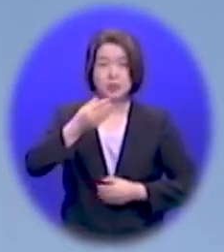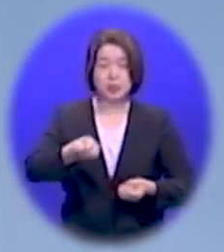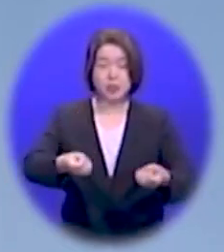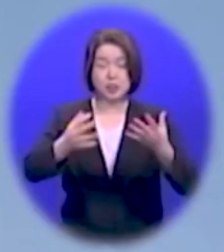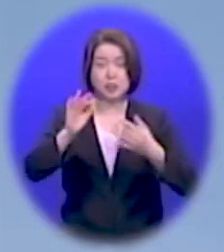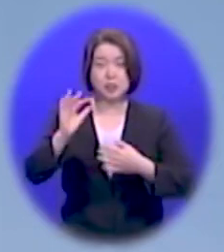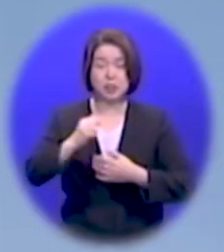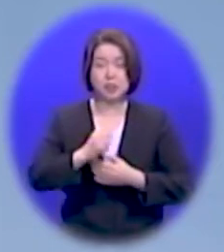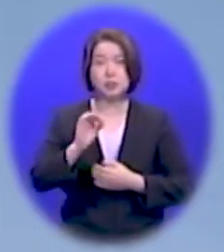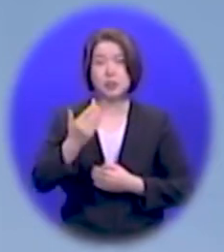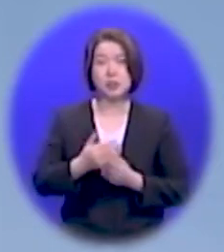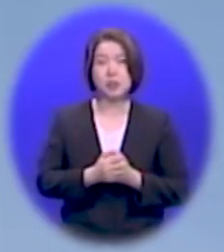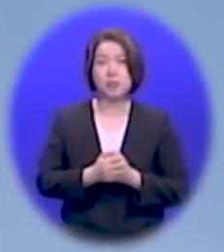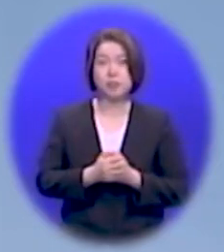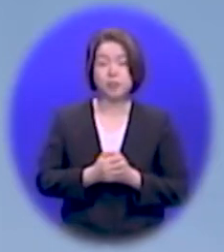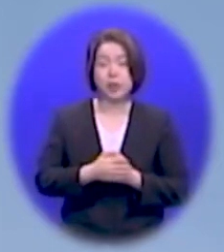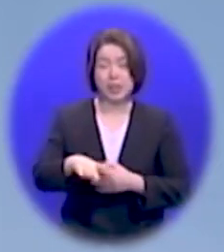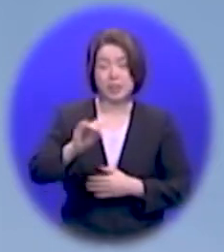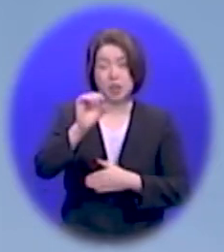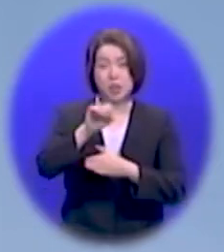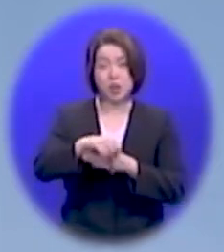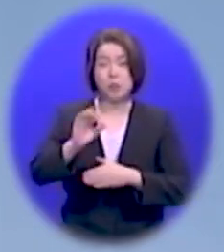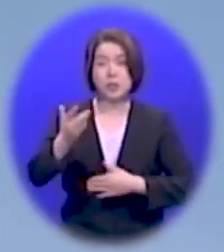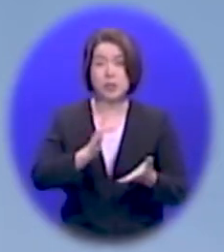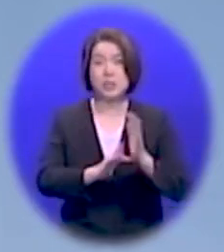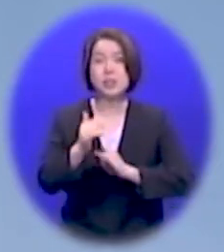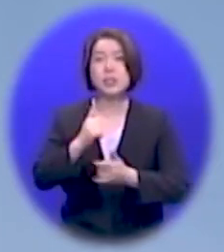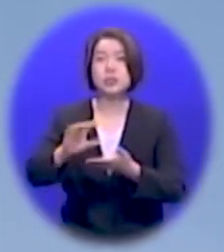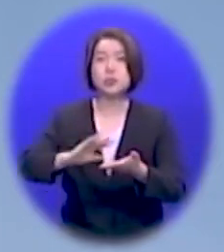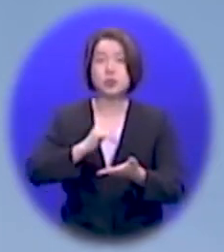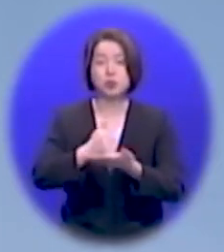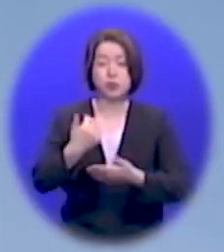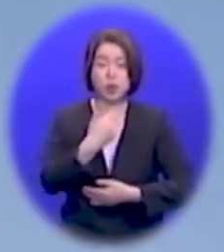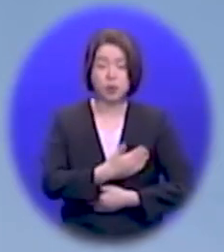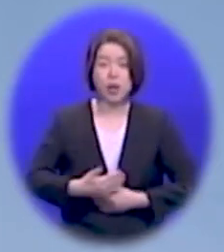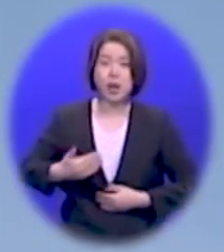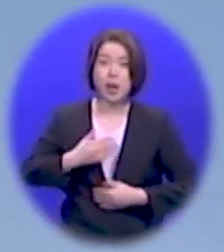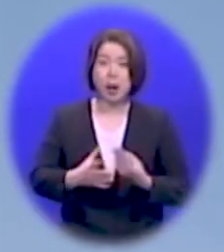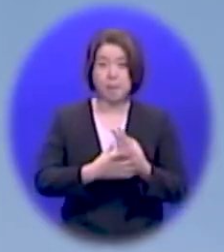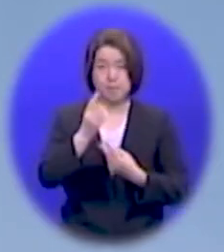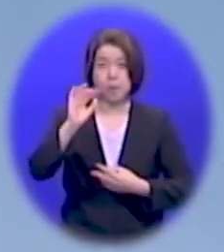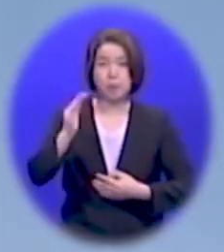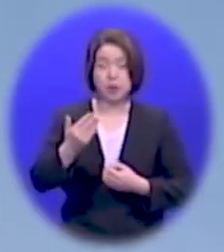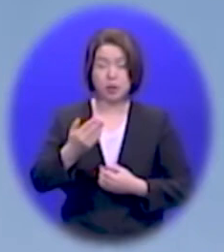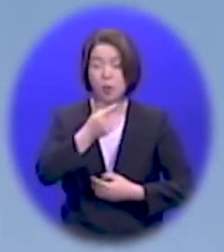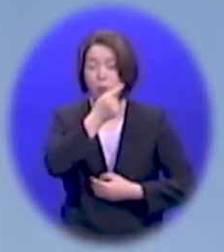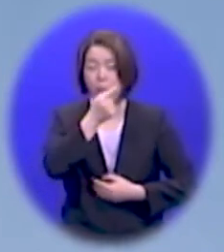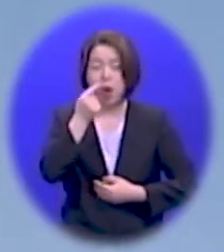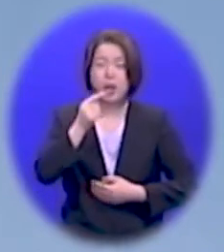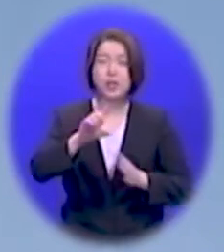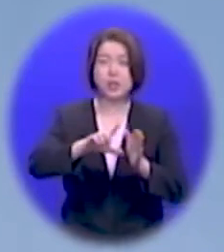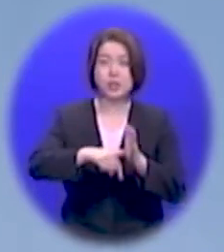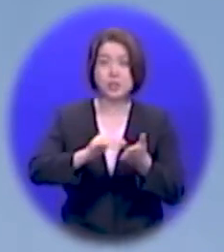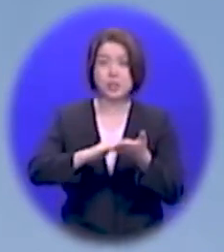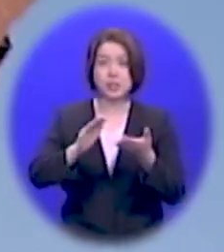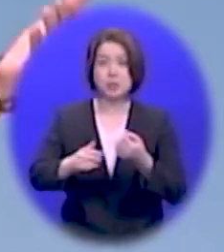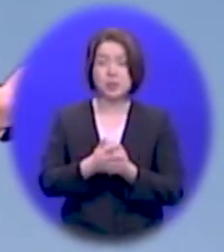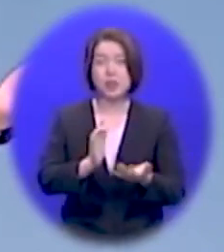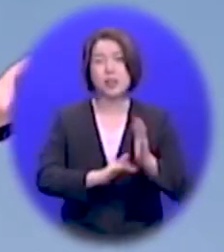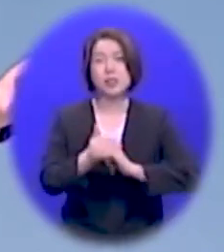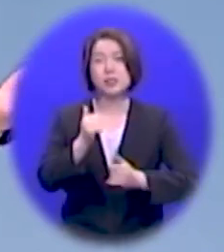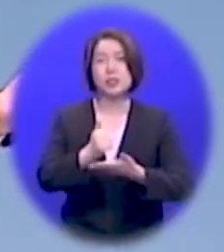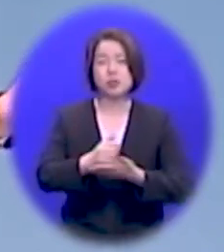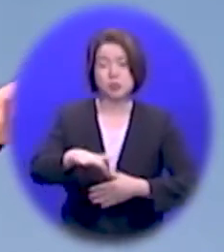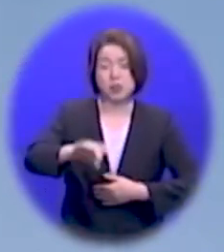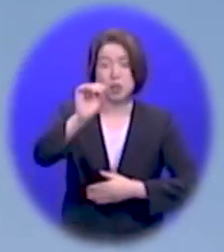성찬은 첫 열매 되신 예수 그리스도와 우리가 한 몸인 것을 다시 한번 확인하는 시간인데요 예수님이 첫